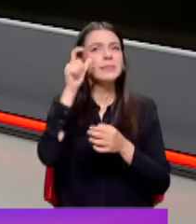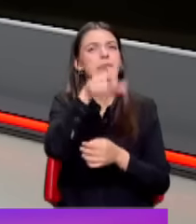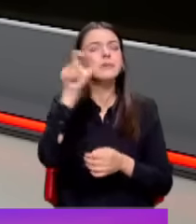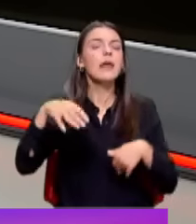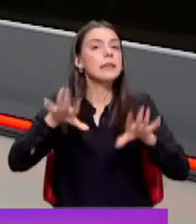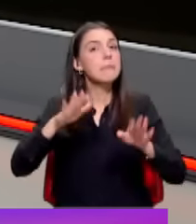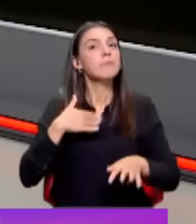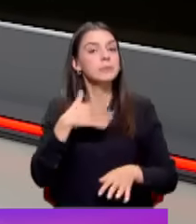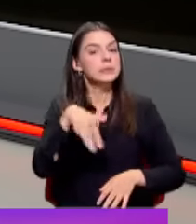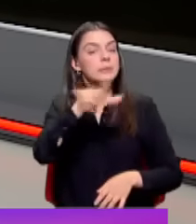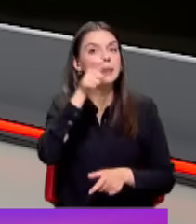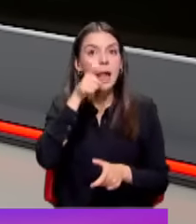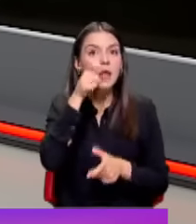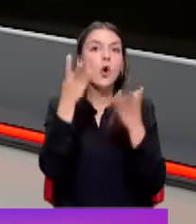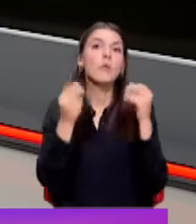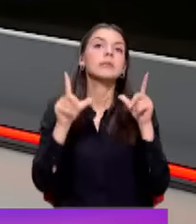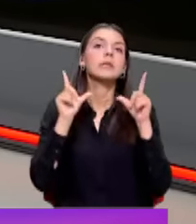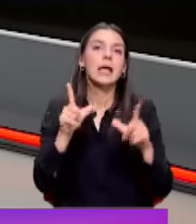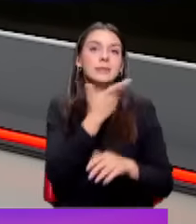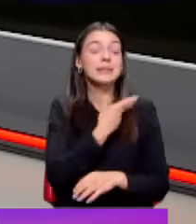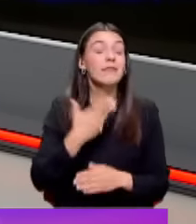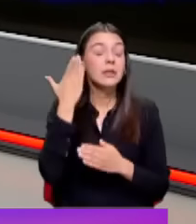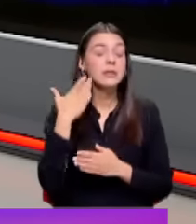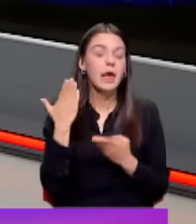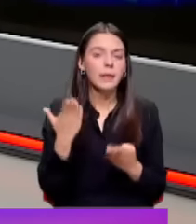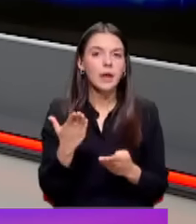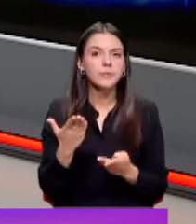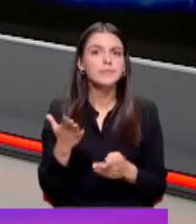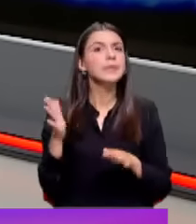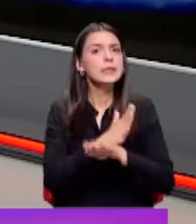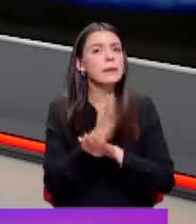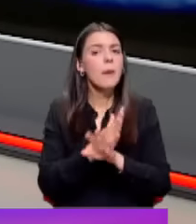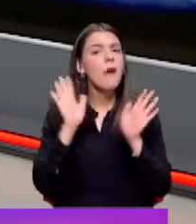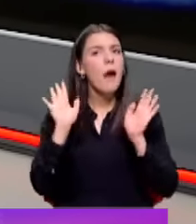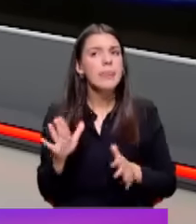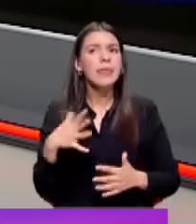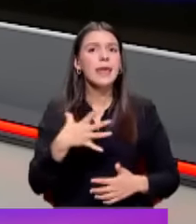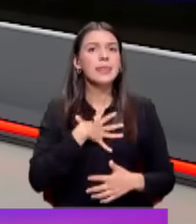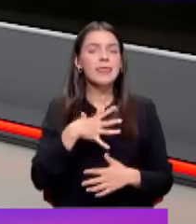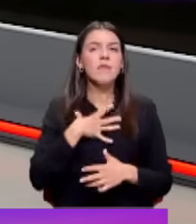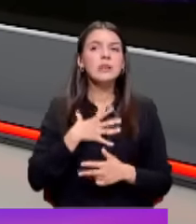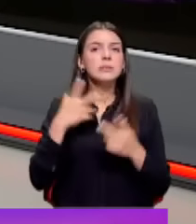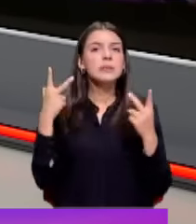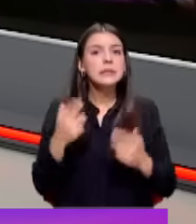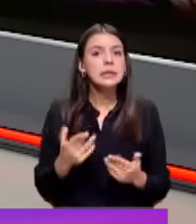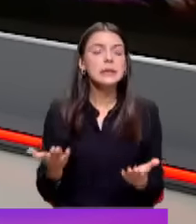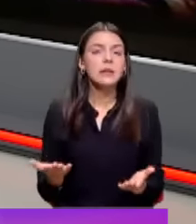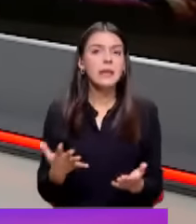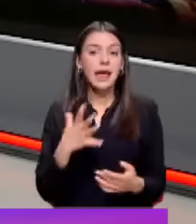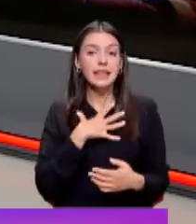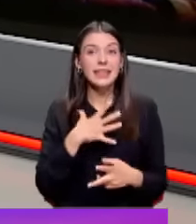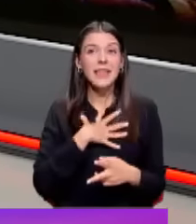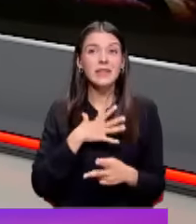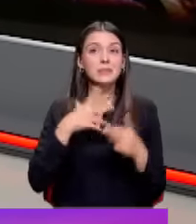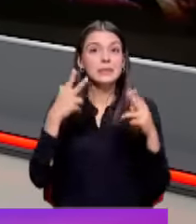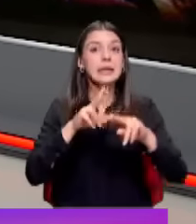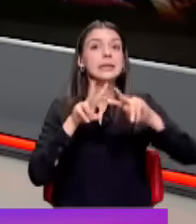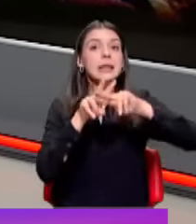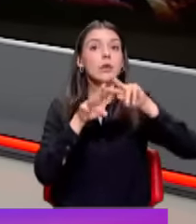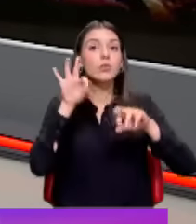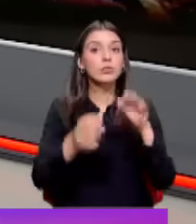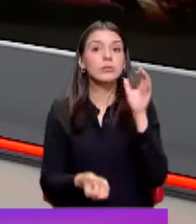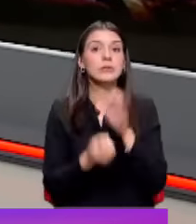bizlerin de tedbirli olması lazım sevgili izleyenler. Çünkü artık nefesimiz kesildi. Nefesimiz kesildi başlığını